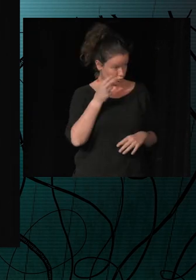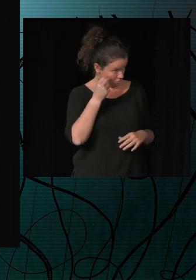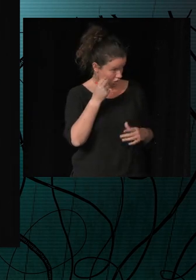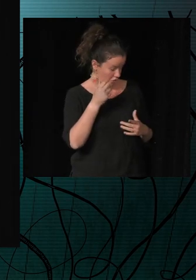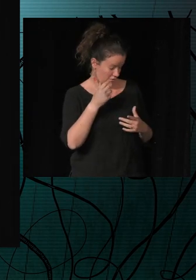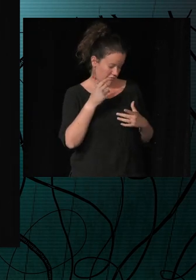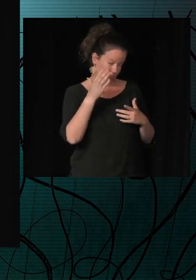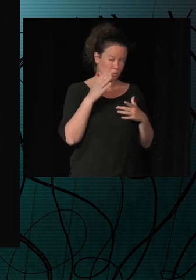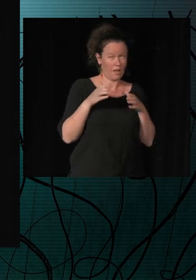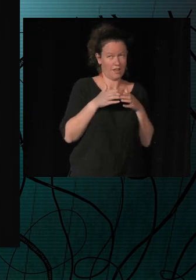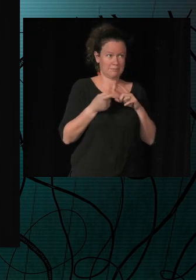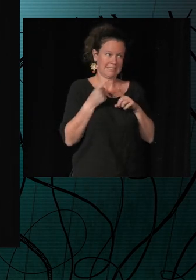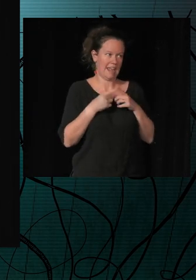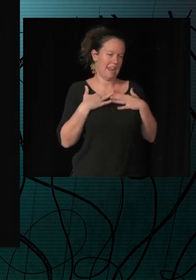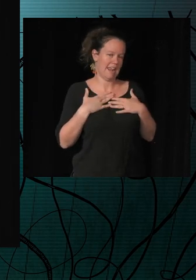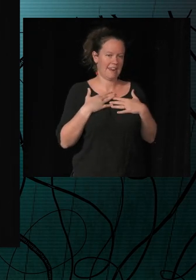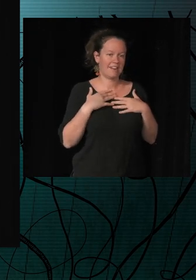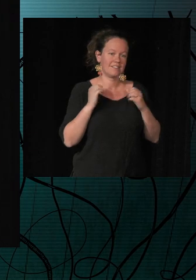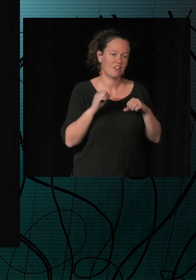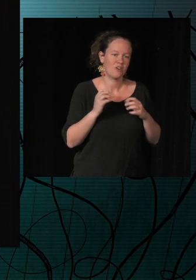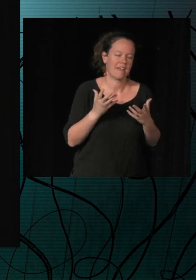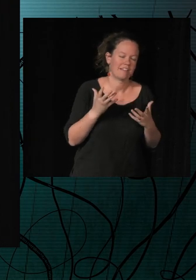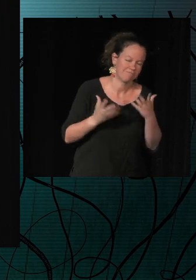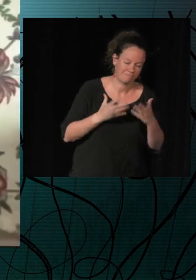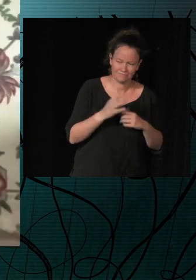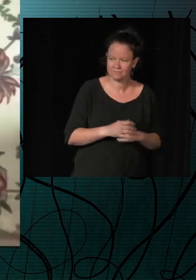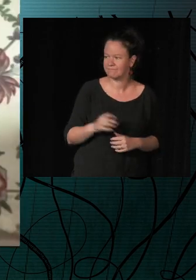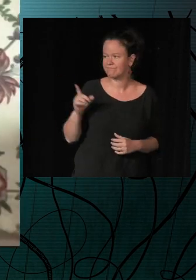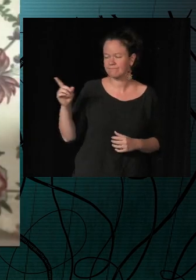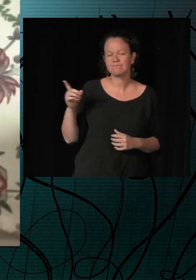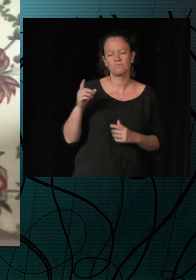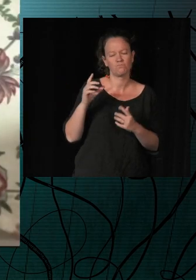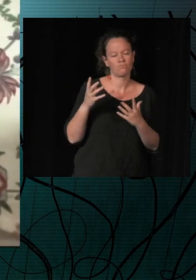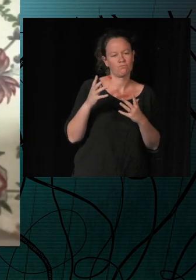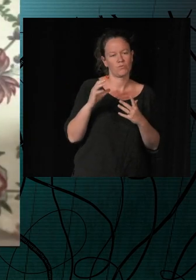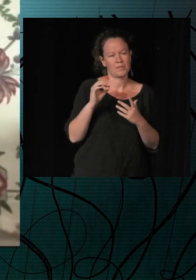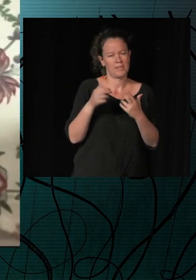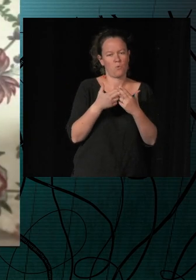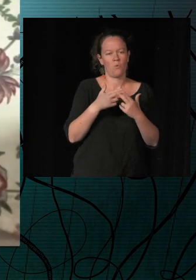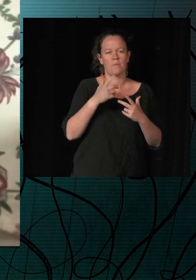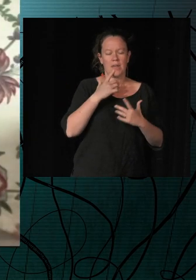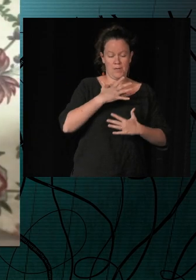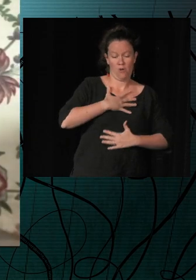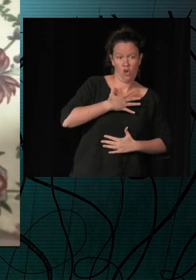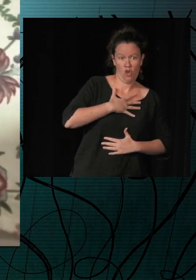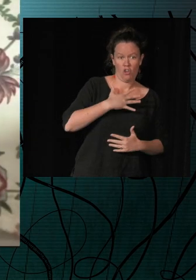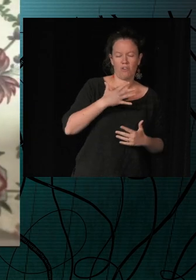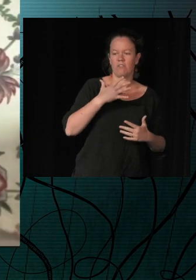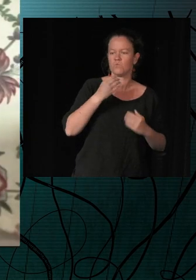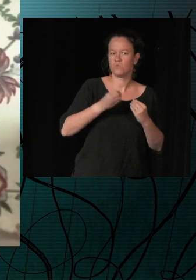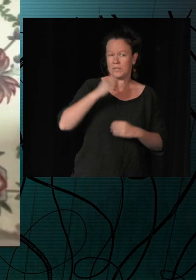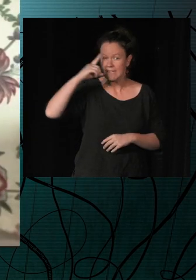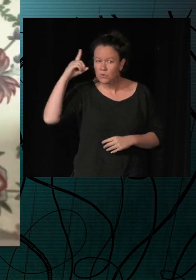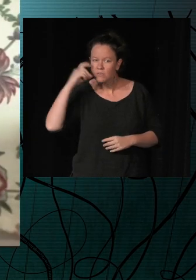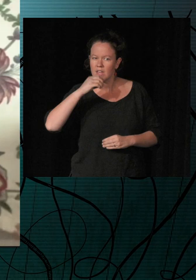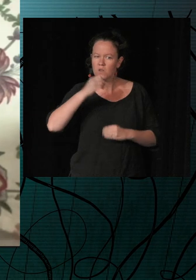voulais réagir aussi ouais ouais c'est juste en fait l'urore l'isse pas indifférent la difficulté laisse pas indifférent le fait d'en avoir chier laisse pas indifférent et